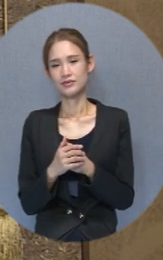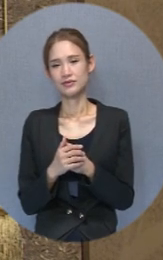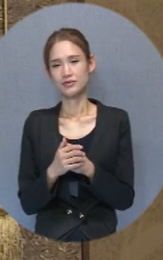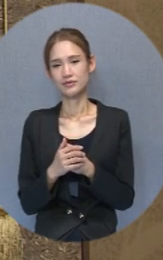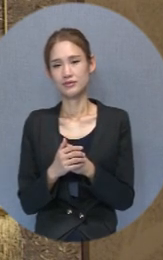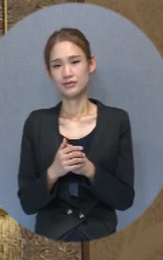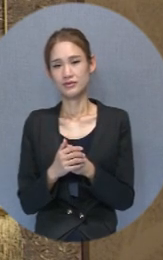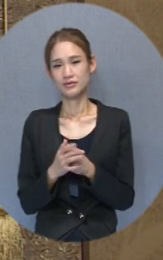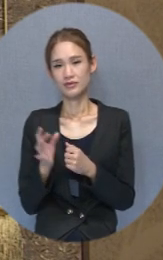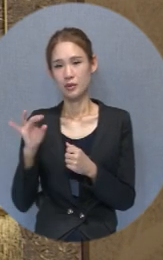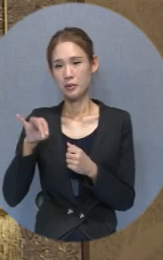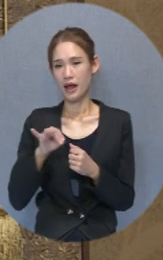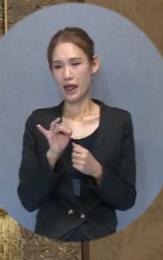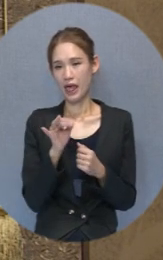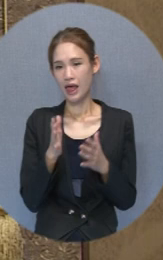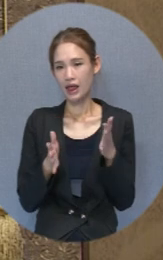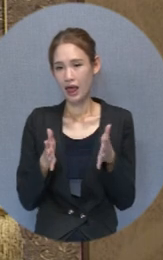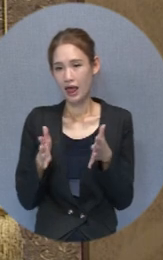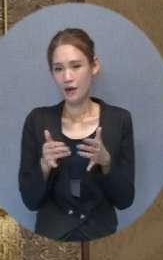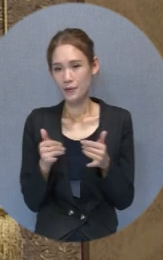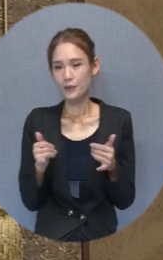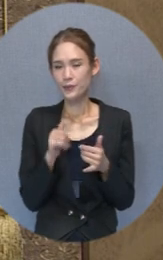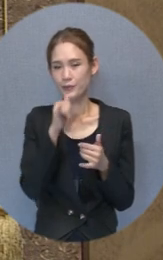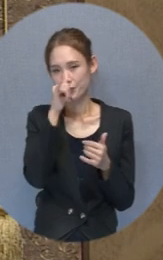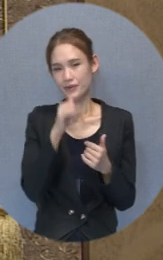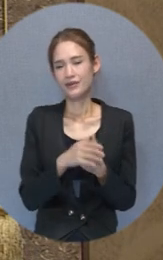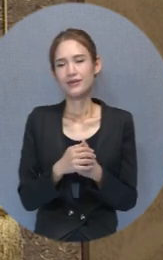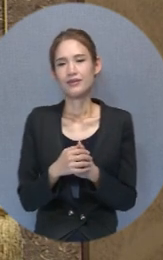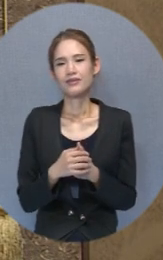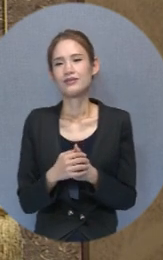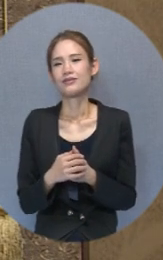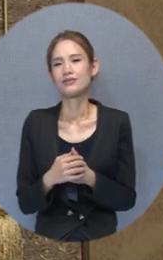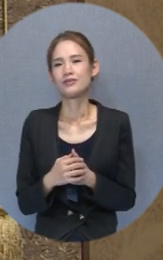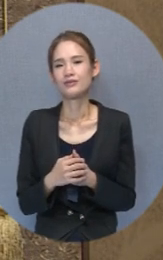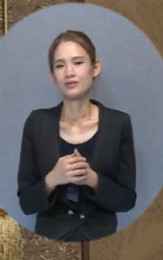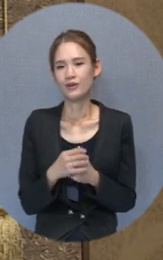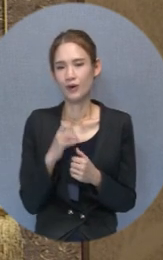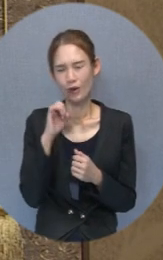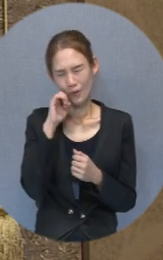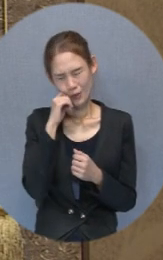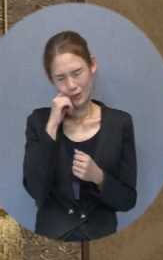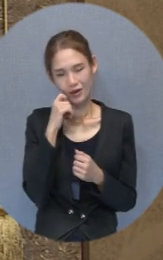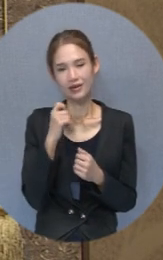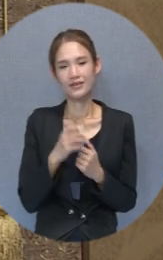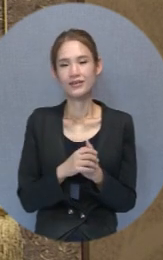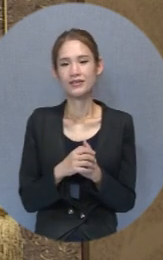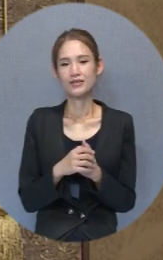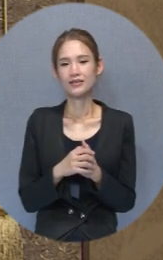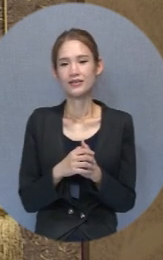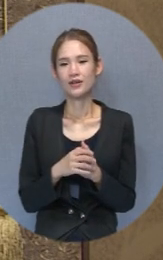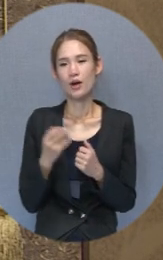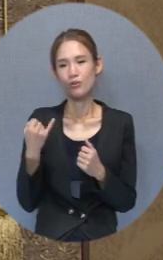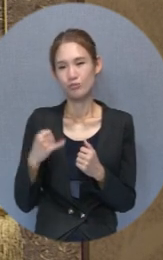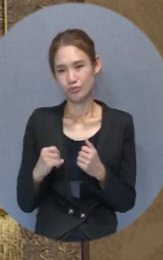그 초보자이신 분들도 계세요. 바느질이. 그러면 쉽지 않으실 텐데. 네. 그러면은